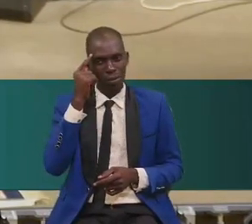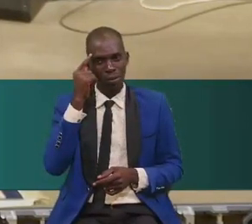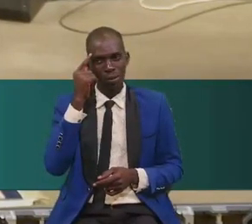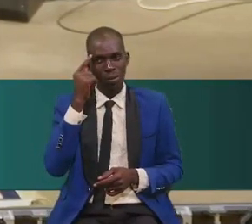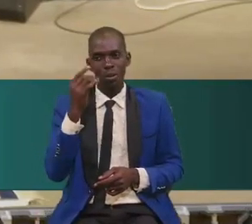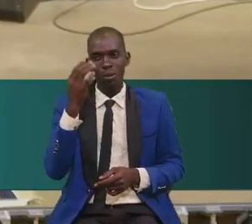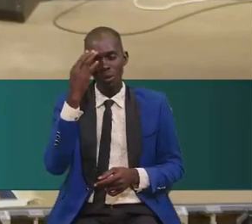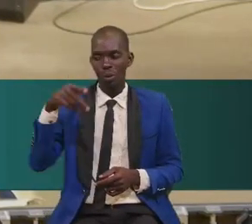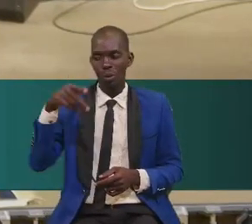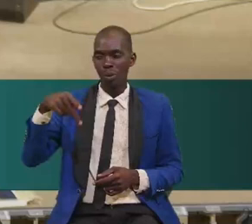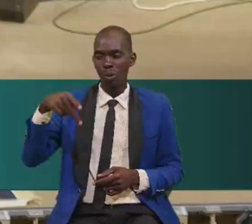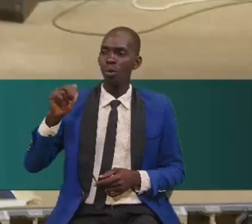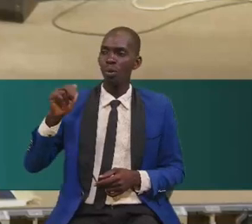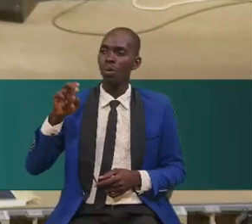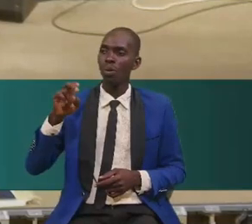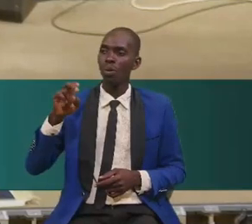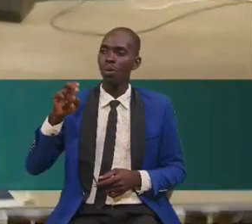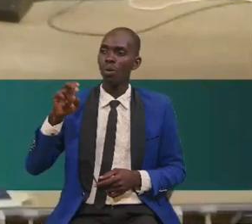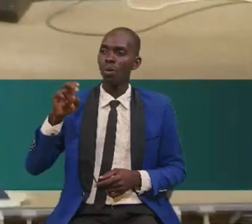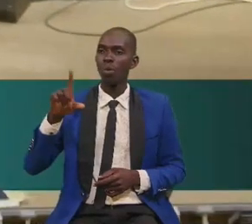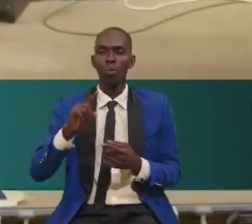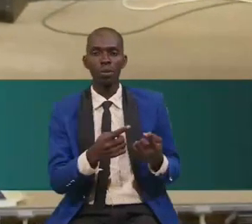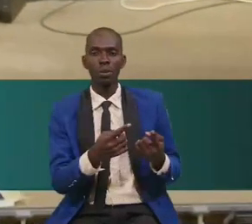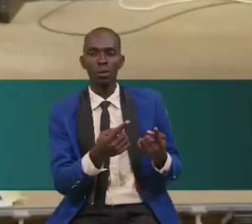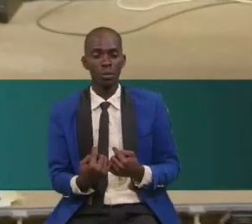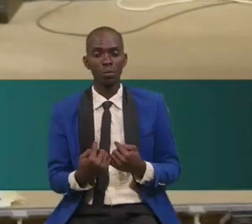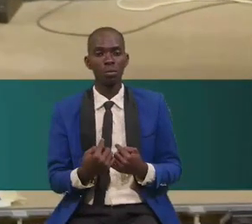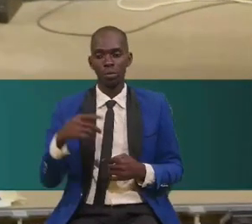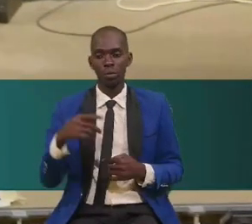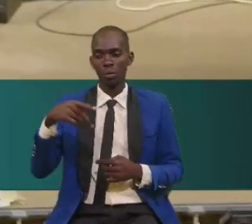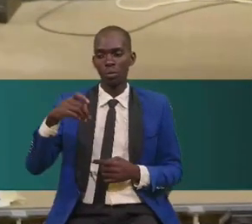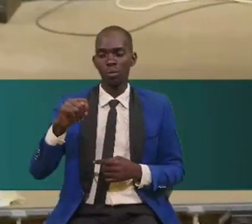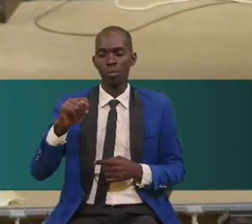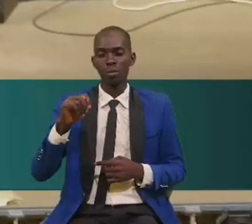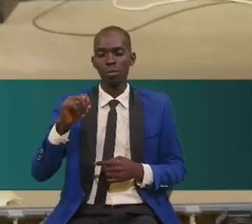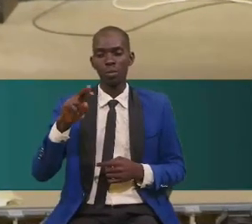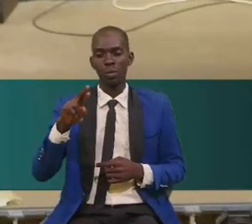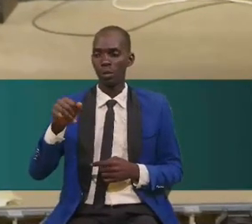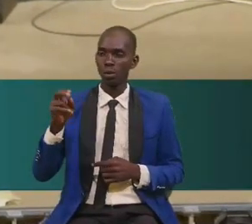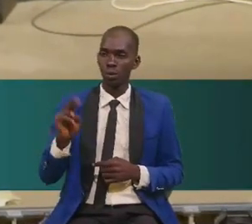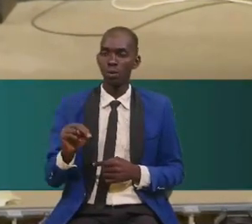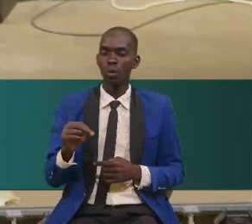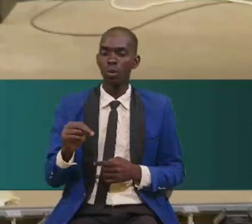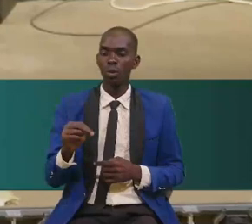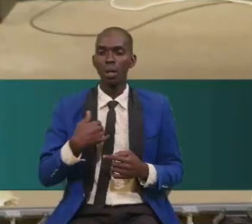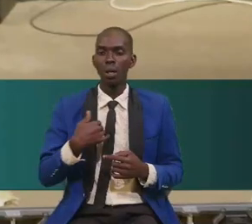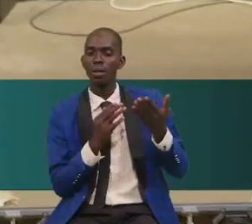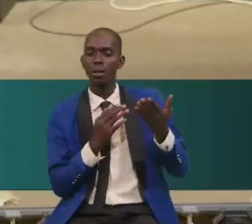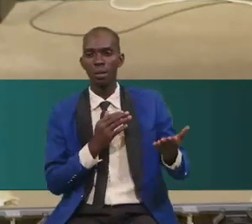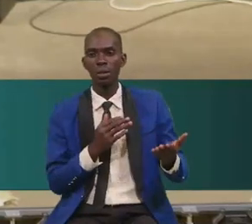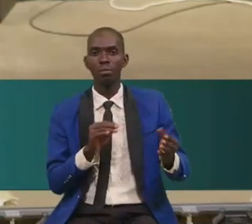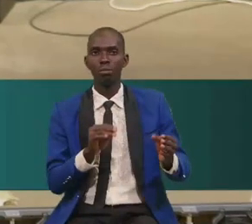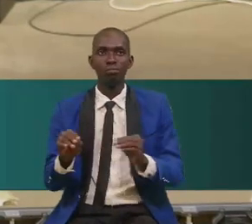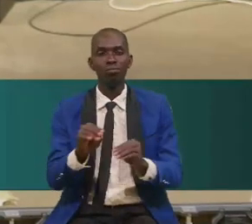apôtre, quand il est venu, Pierre, Jean, couraient. Et